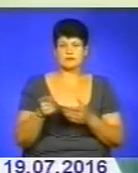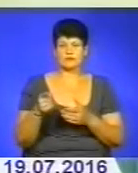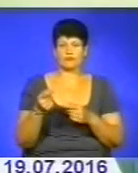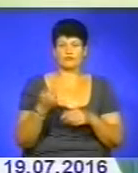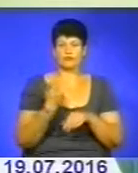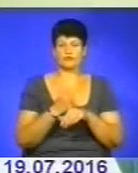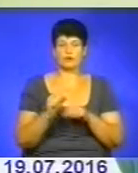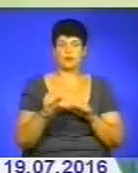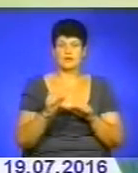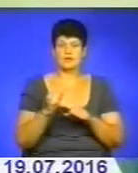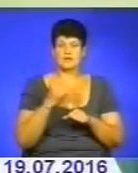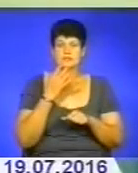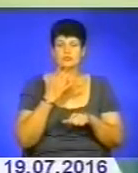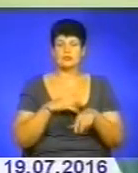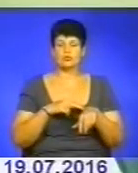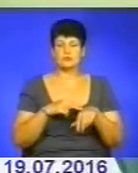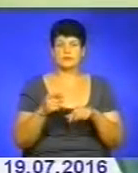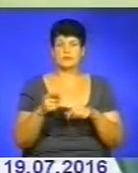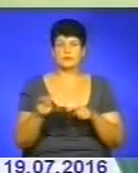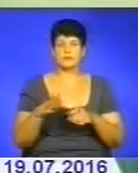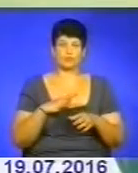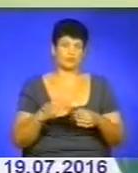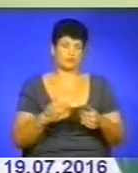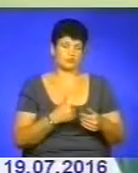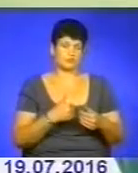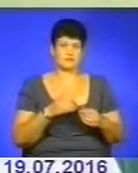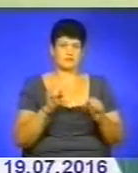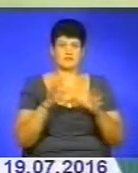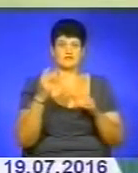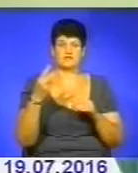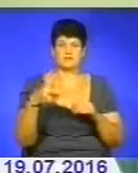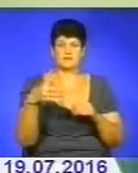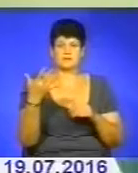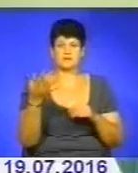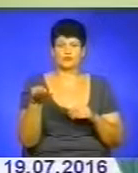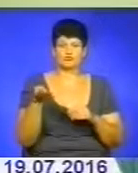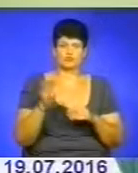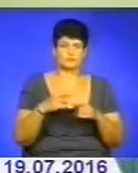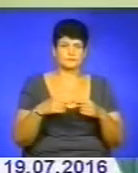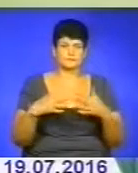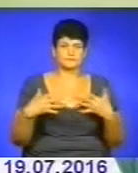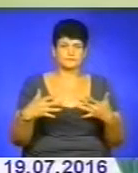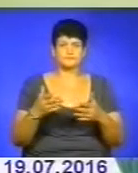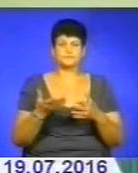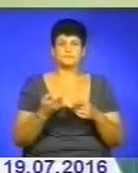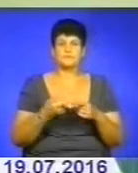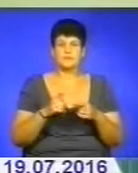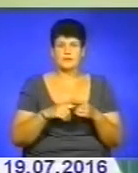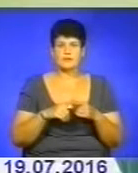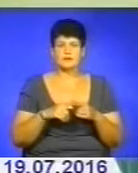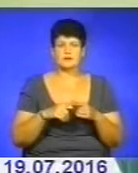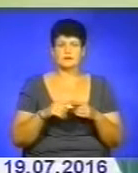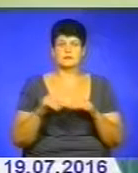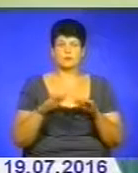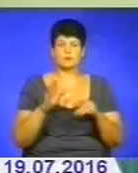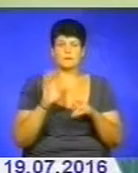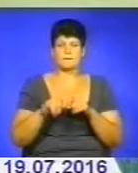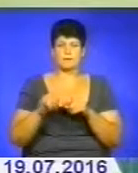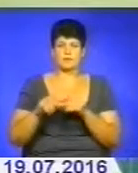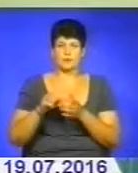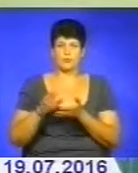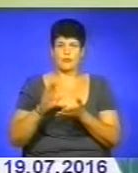управління Національної поліції Тернопільської області було добровільно здано 25 одиниць холодної зброї. В подальшому дана зброя буде перевірена по